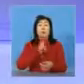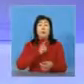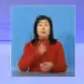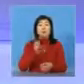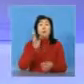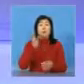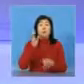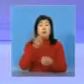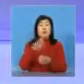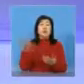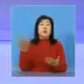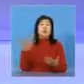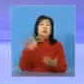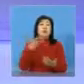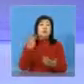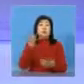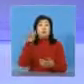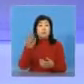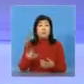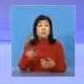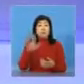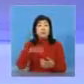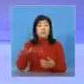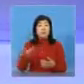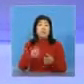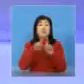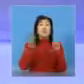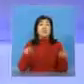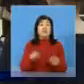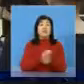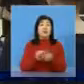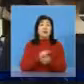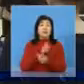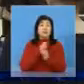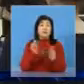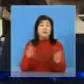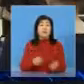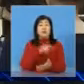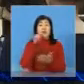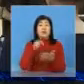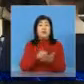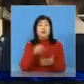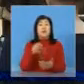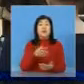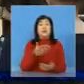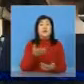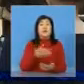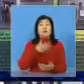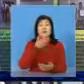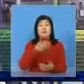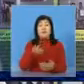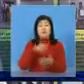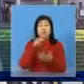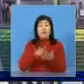жарқын 33 бала арнайы сертификатпен марапатталды. Қалалық көркем сурет лицейі өнерлі балалардың қолынан